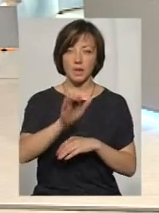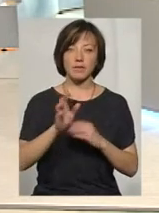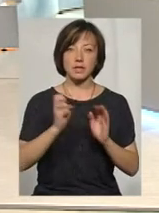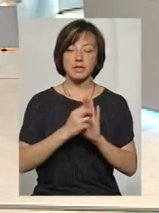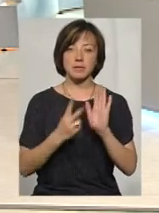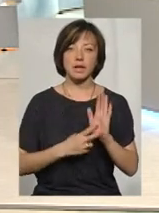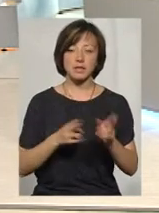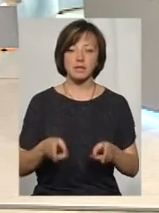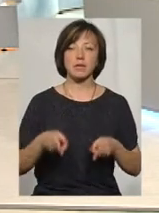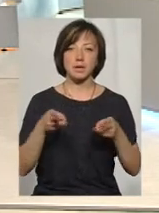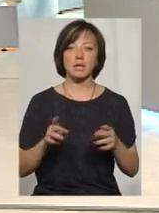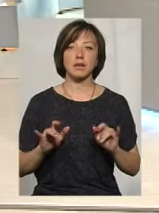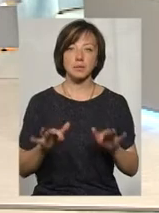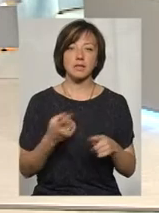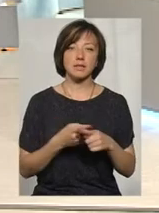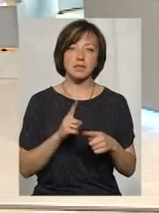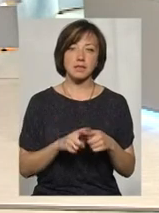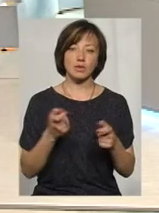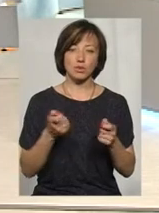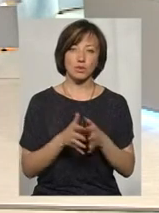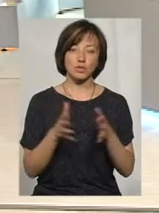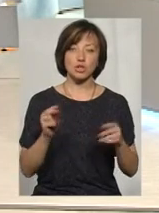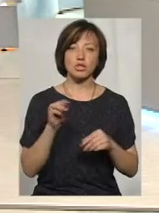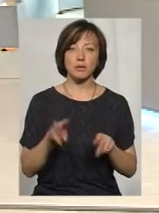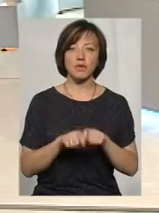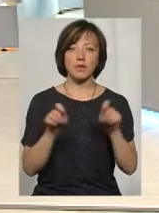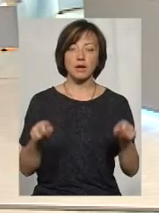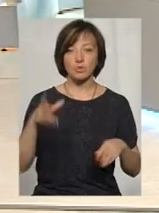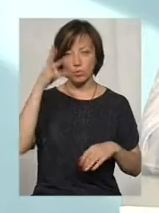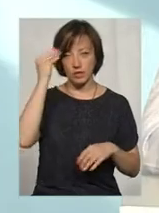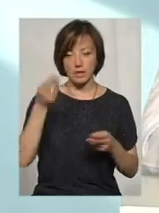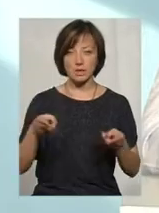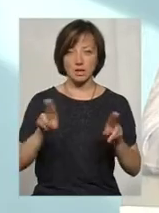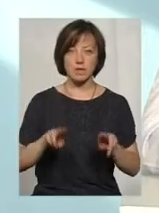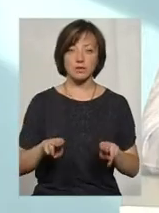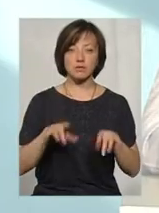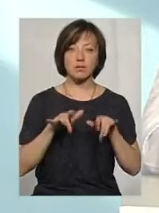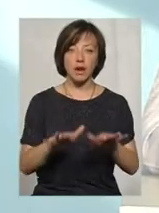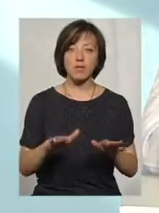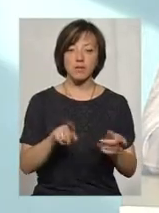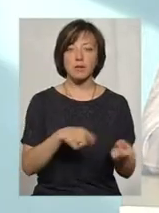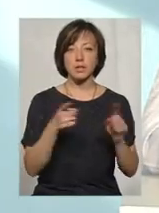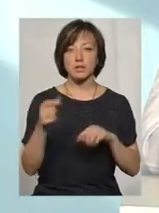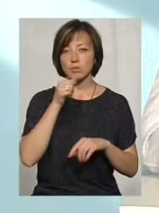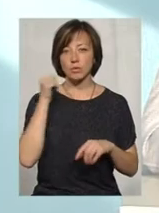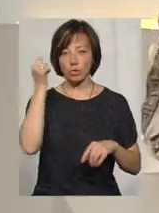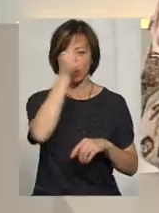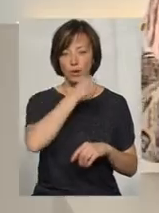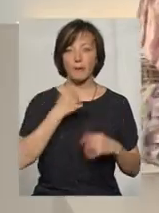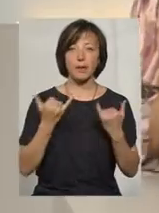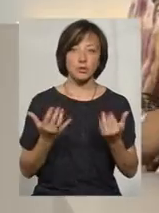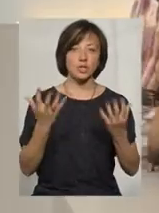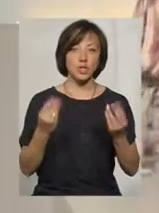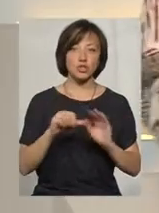кримінальних проваджень. Ну, це цифра трохи більша, чим викрито, з урахуванням це залишку тих проваджень, які перейшли з минулого року. Тобто на сьогоднішній день